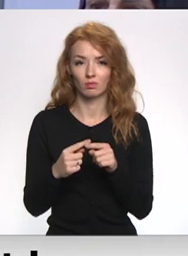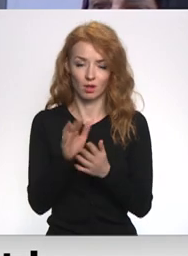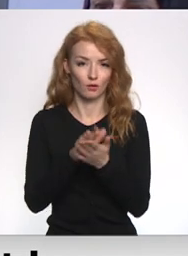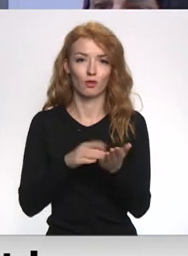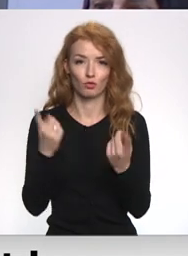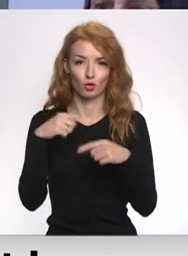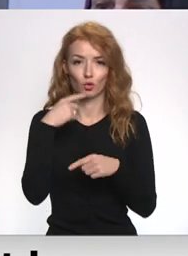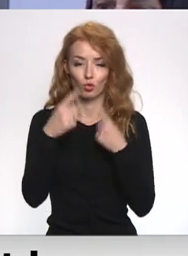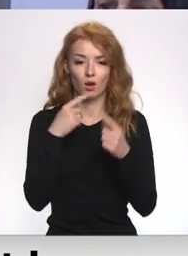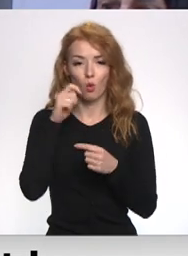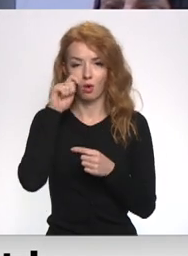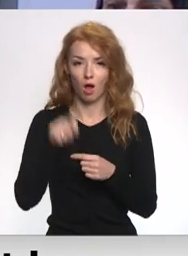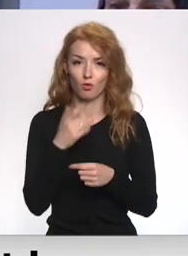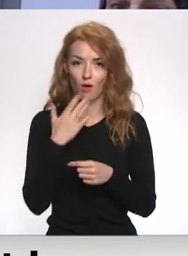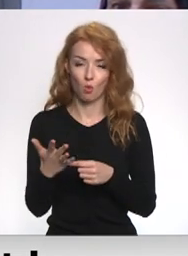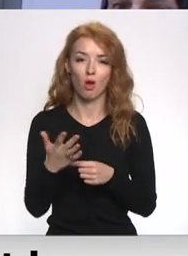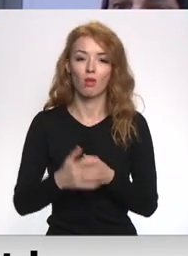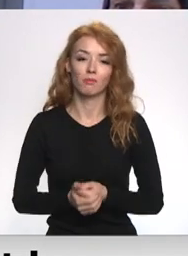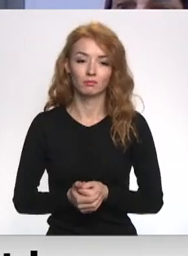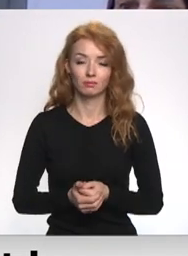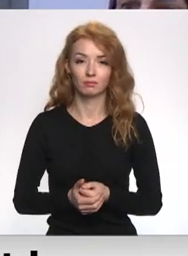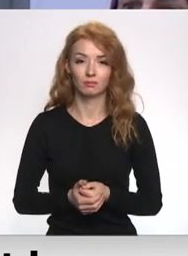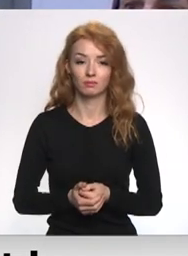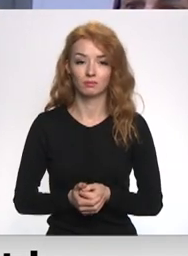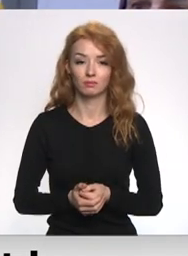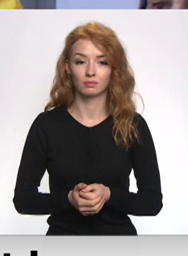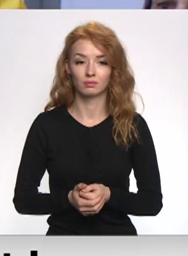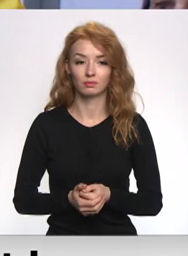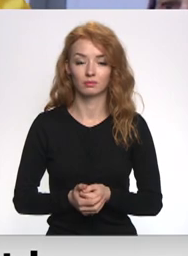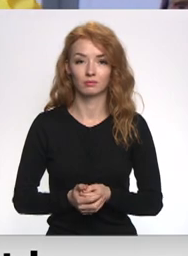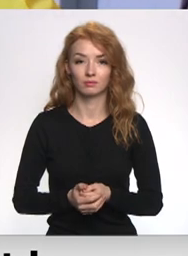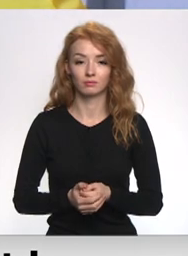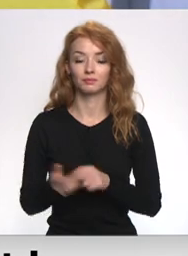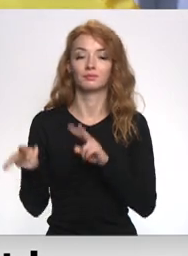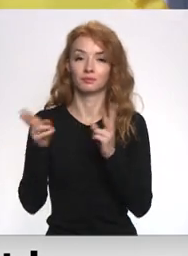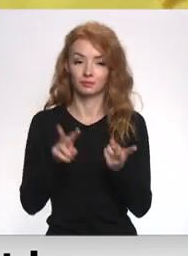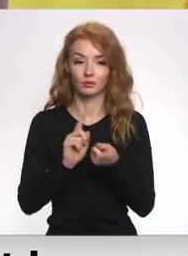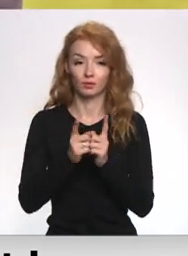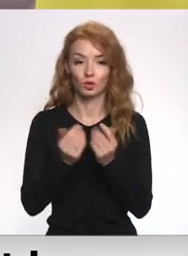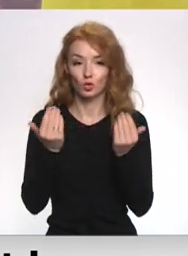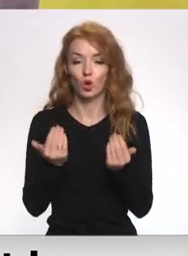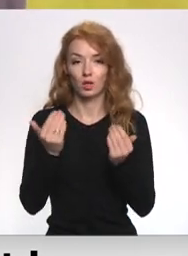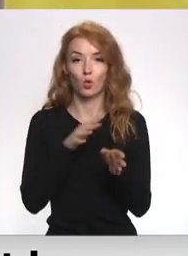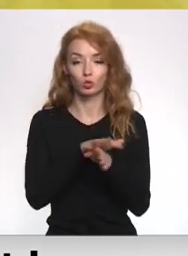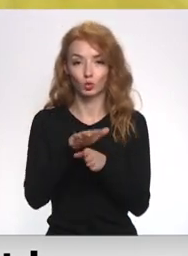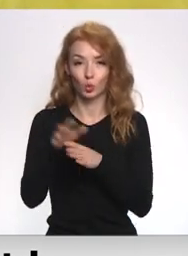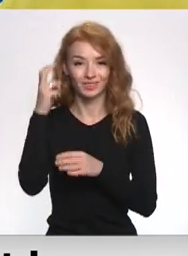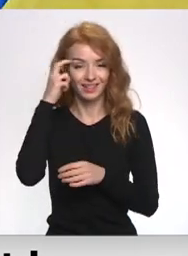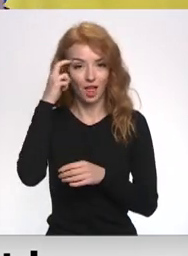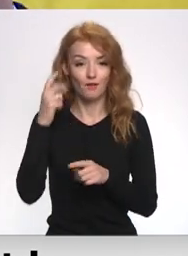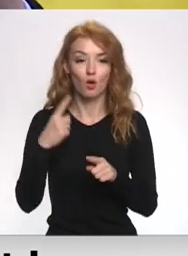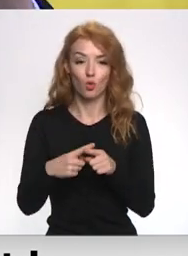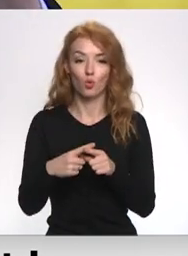і забрати право людей в Україні вирішити свою долю. Šodienas Krievijas veiktas apšaudes Kijevai un arī